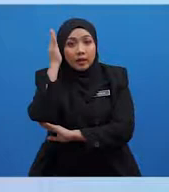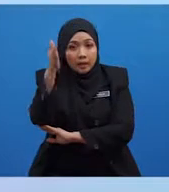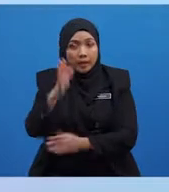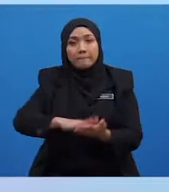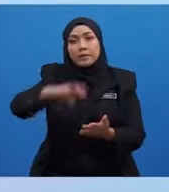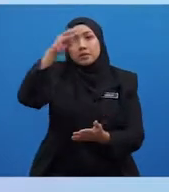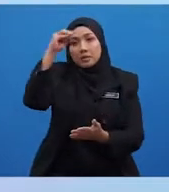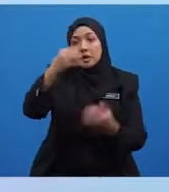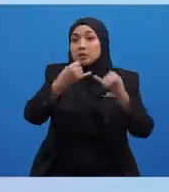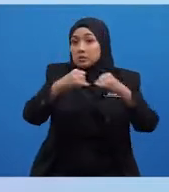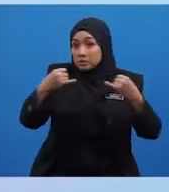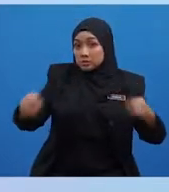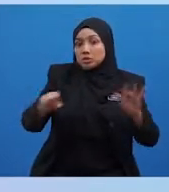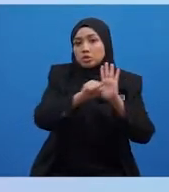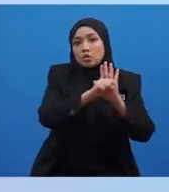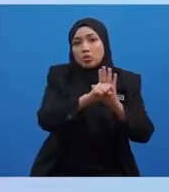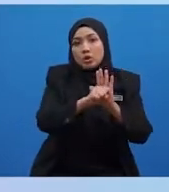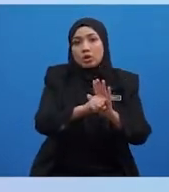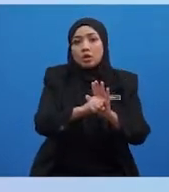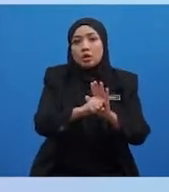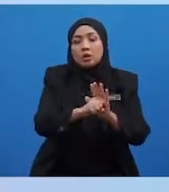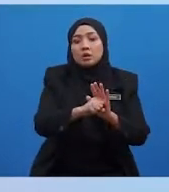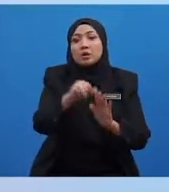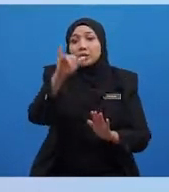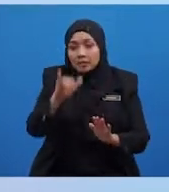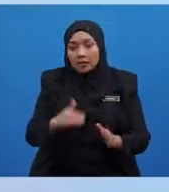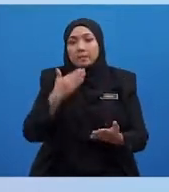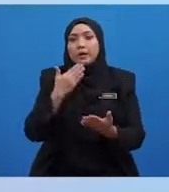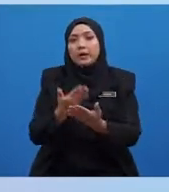mempelajari jenis slogan dan ciri-ciri slogan yang baik.